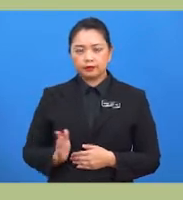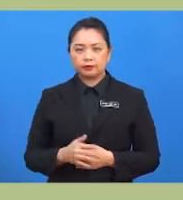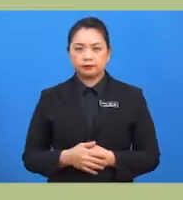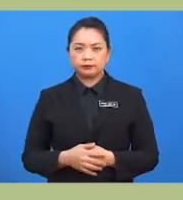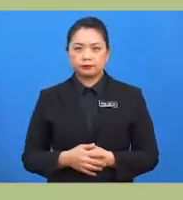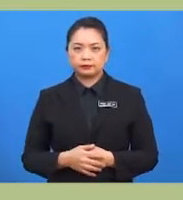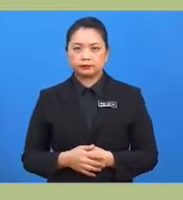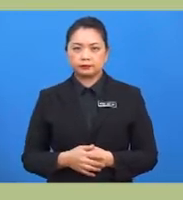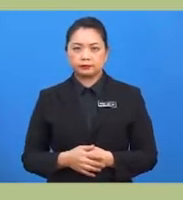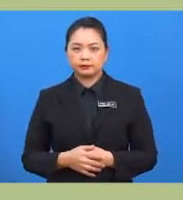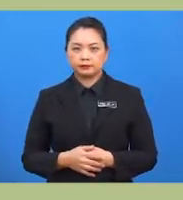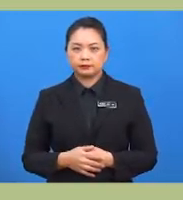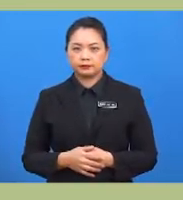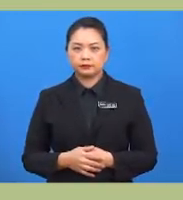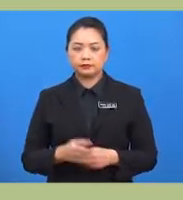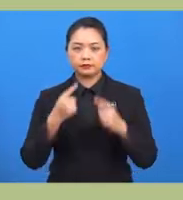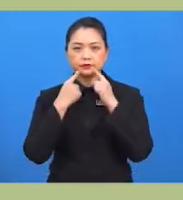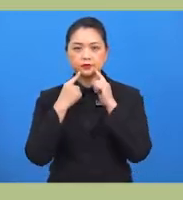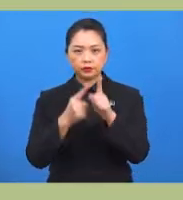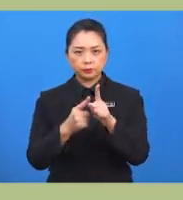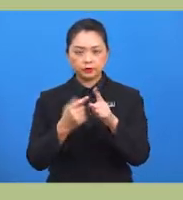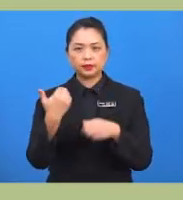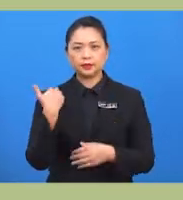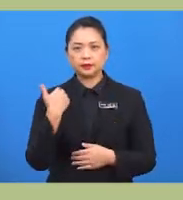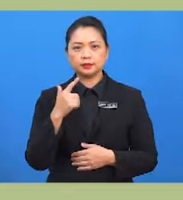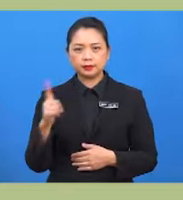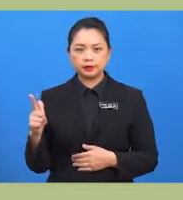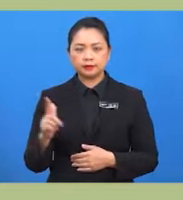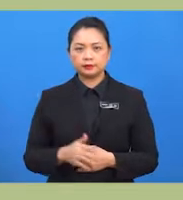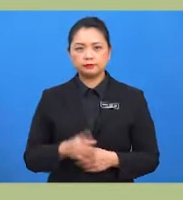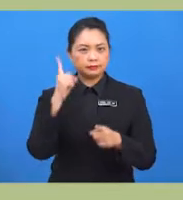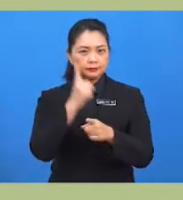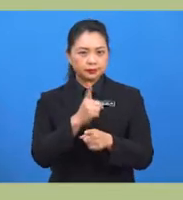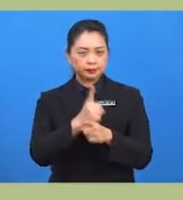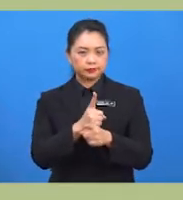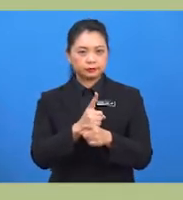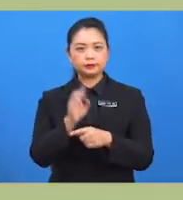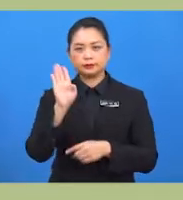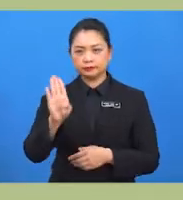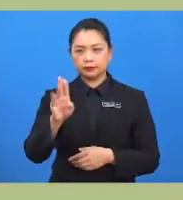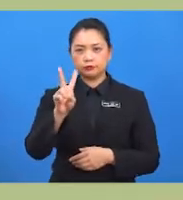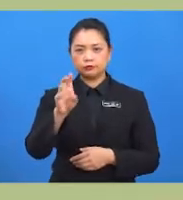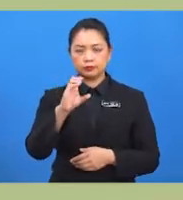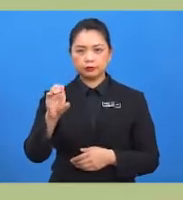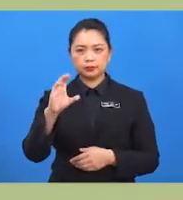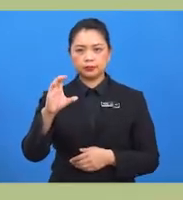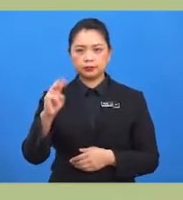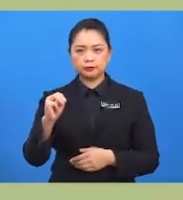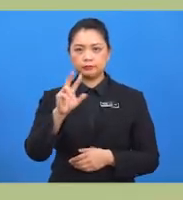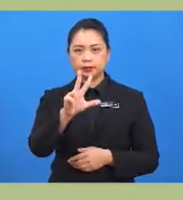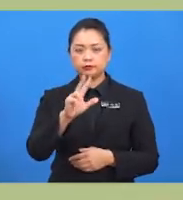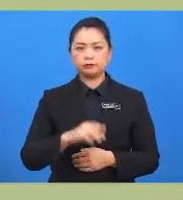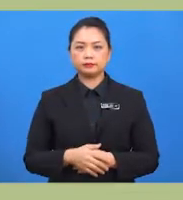1221 apanya Ila Hai Betul by 200